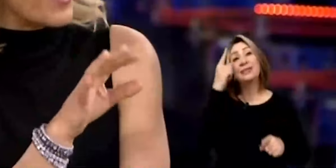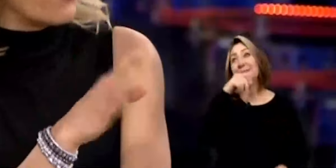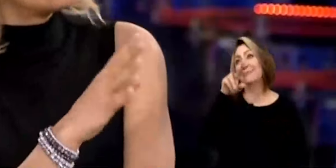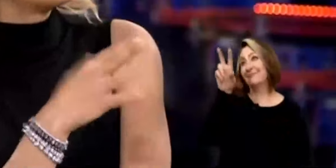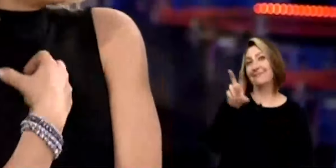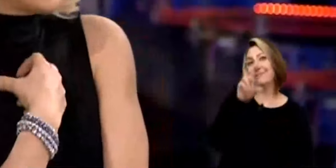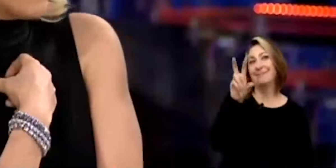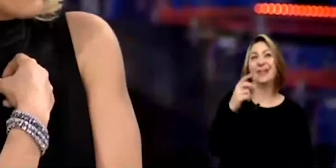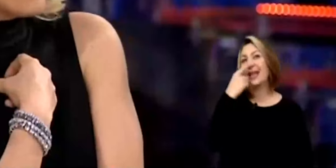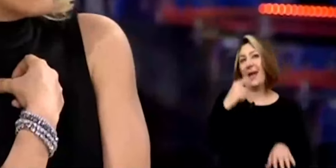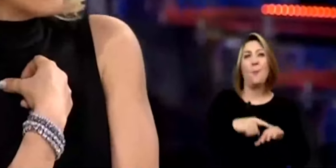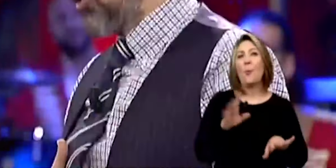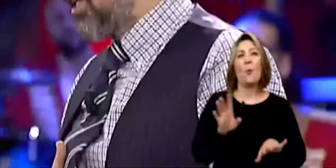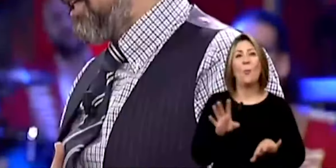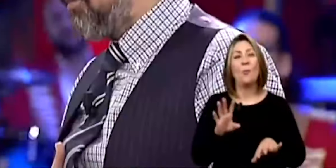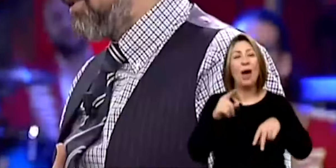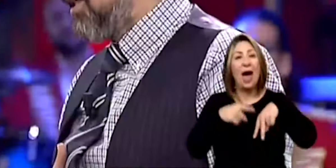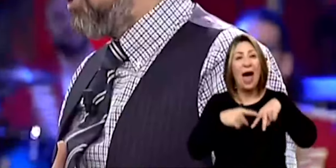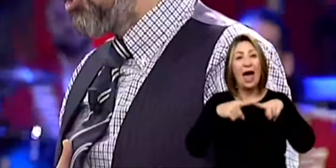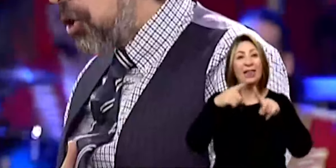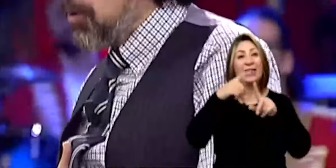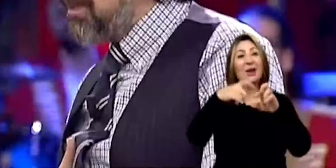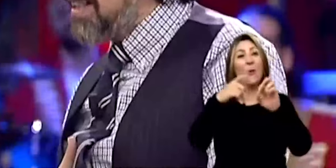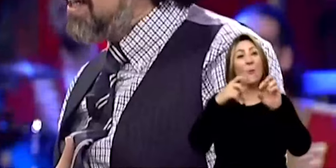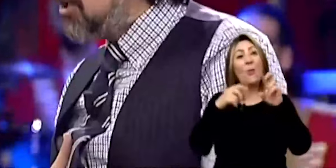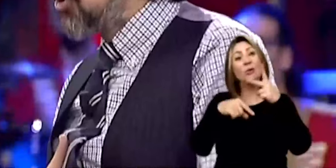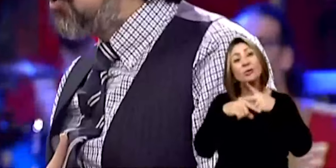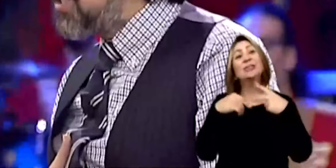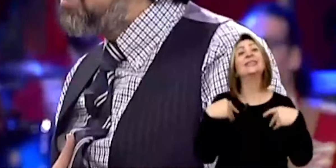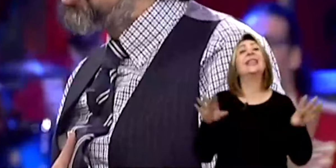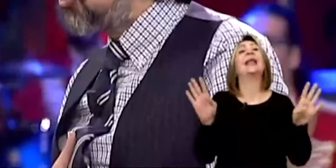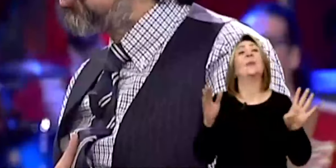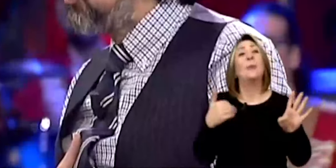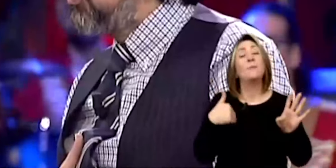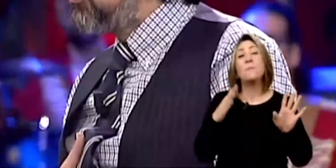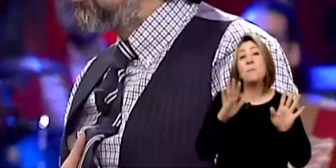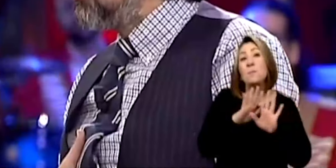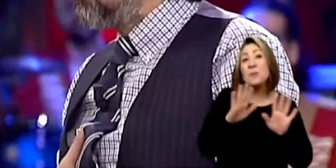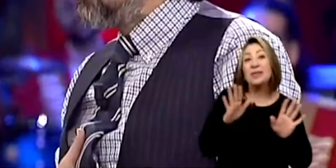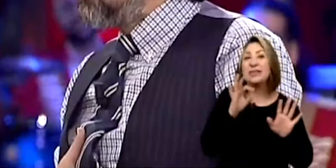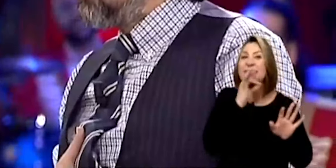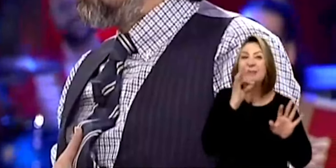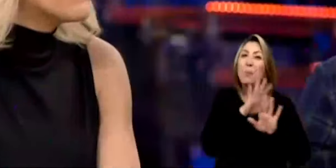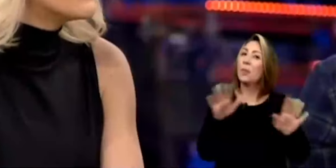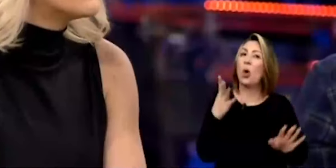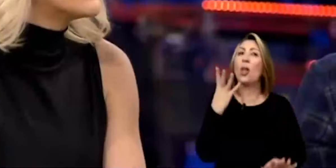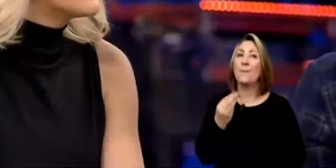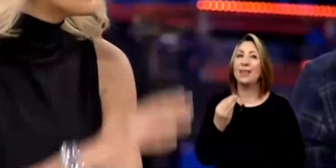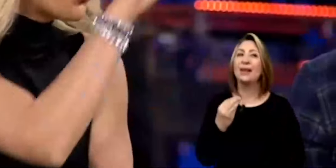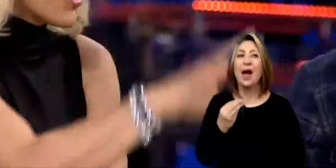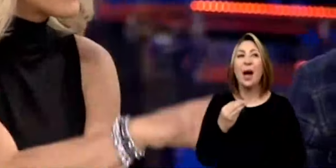tipinize bakarak öyle olduğuna inanmıyorum. Andropozda değilim. Evet. Çıkıyorum, belki andropozdaydım çıkıyorum. Çıkıyor olabilirsiniz belki